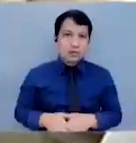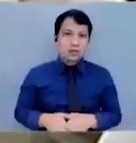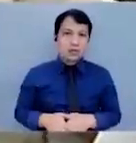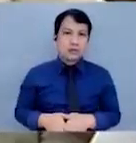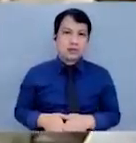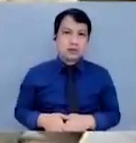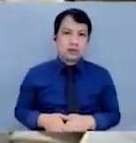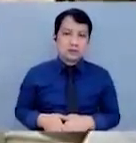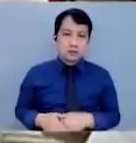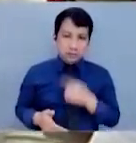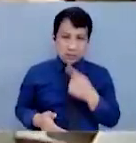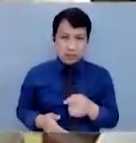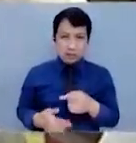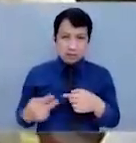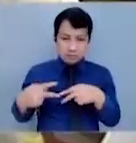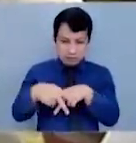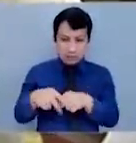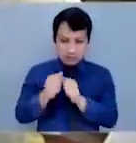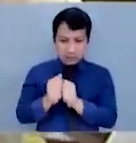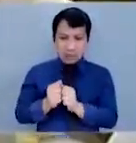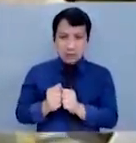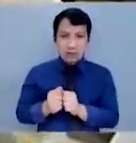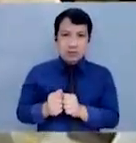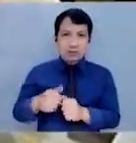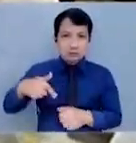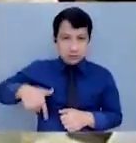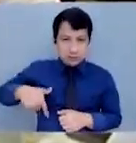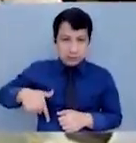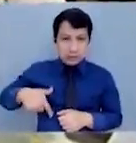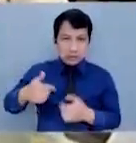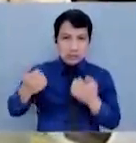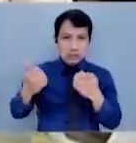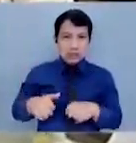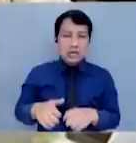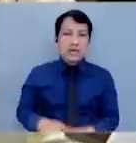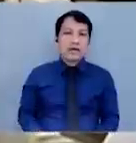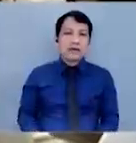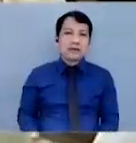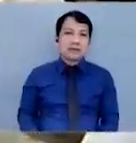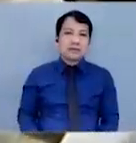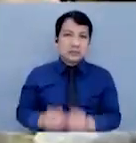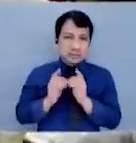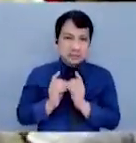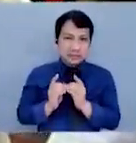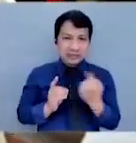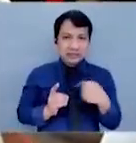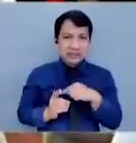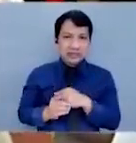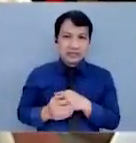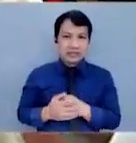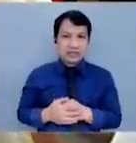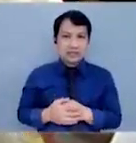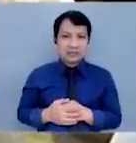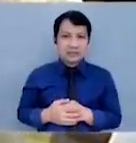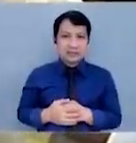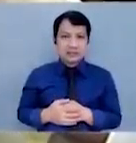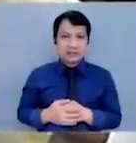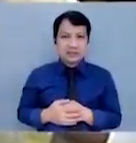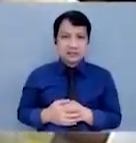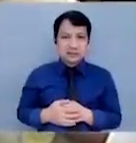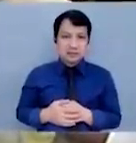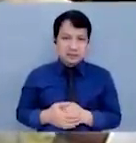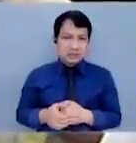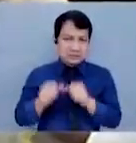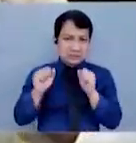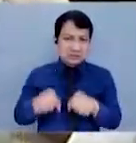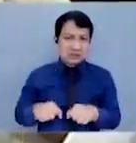Sinasabi niya ako dun sa motor pag kunyari late kami sa event namin or like sa date namin. Yeah. So, kinakaya naman namin. Pero...